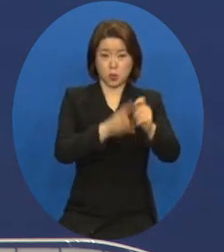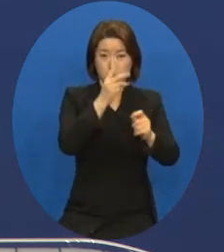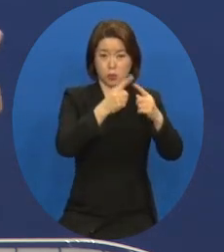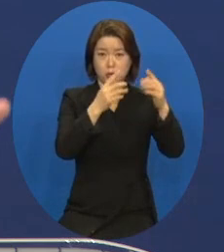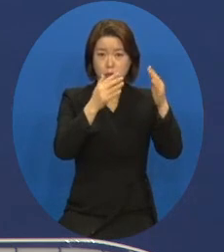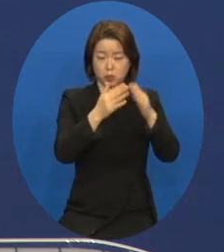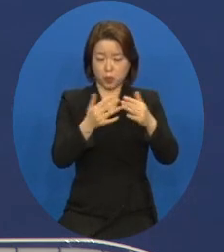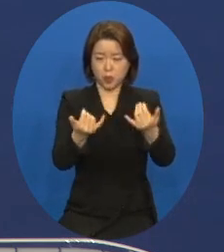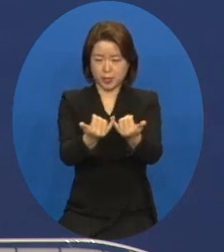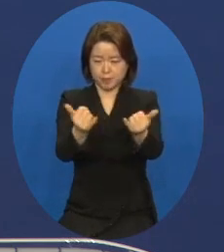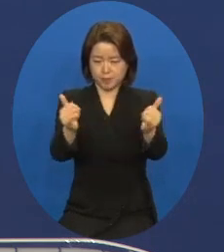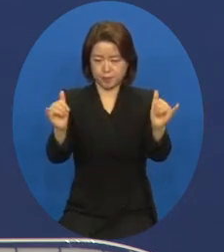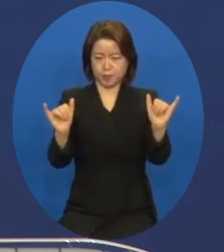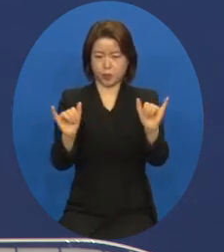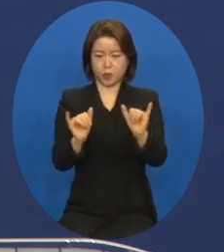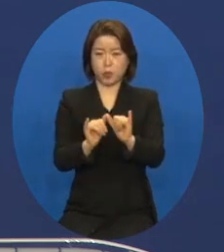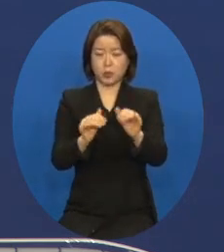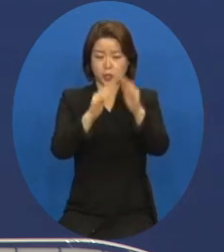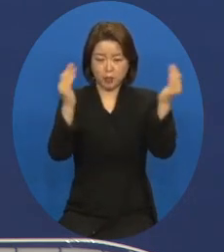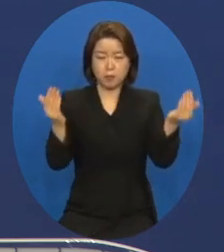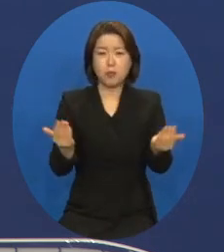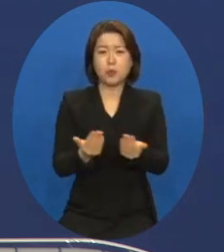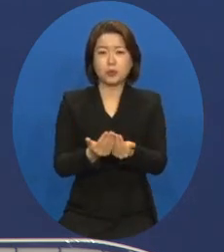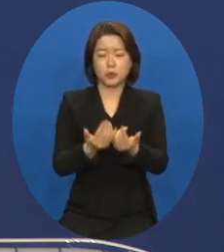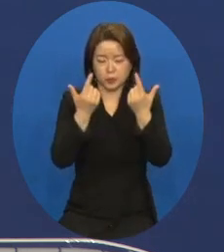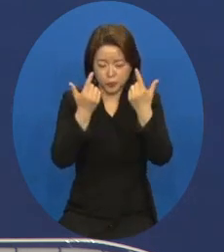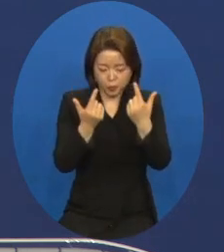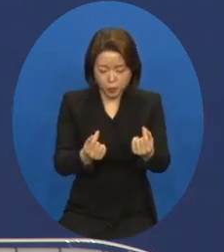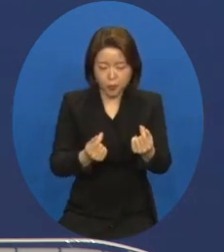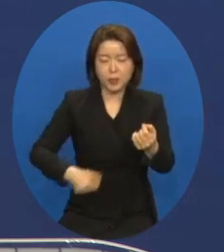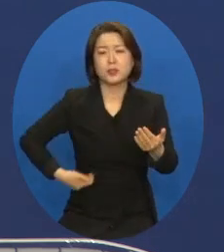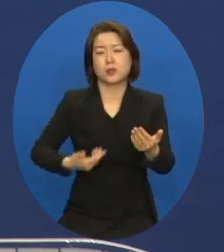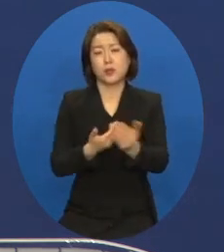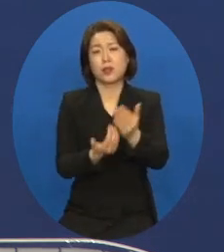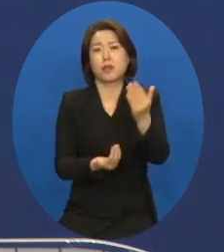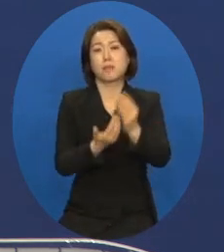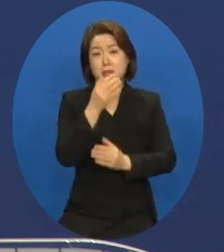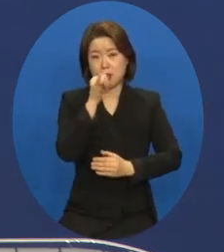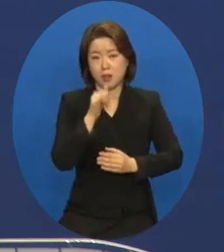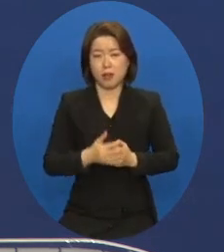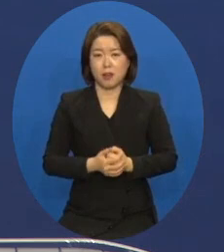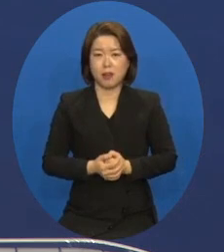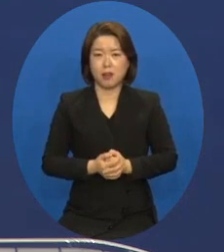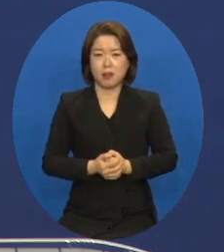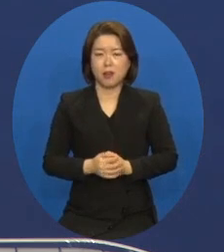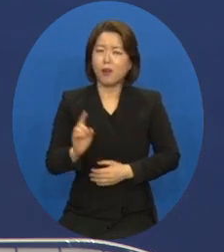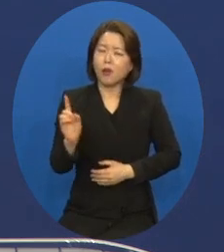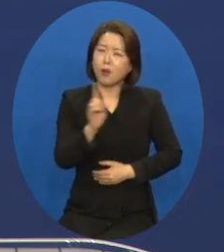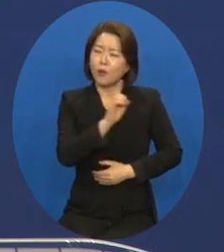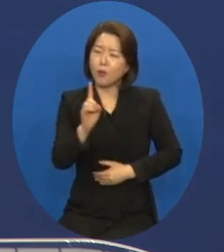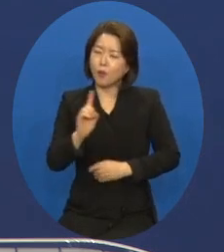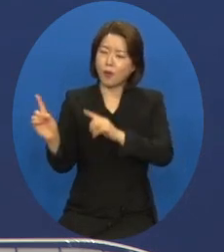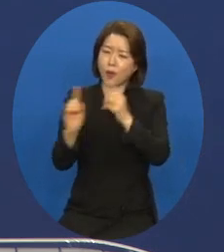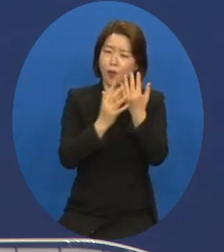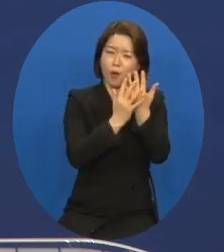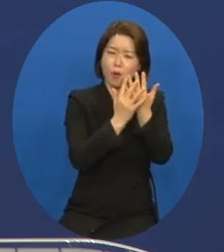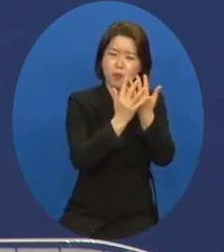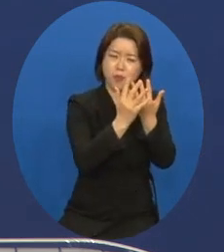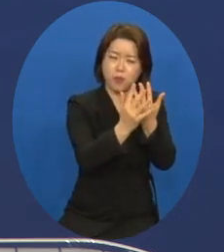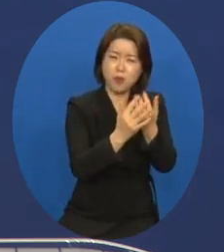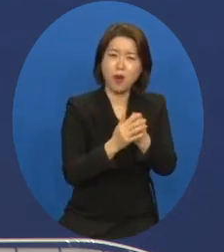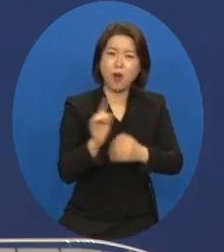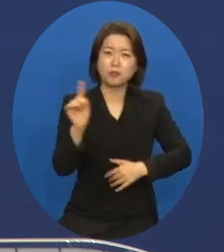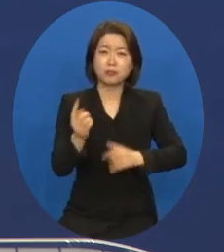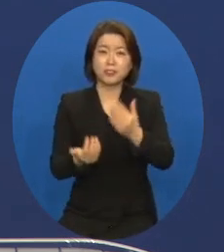공동체 전체의 회계에 갔다는 것입니다 도대체 붐이 일어 나면 어떤 일이